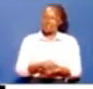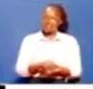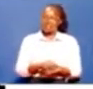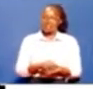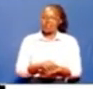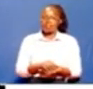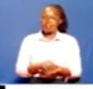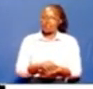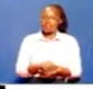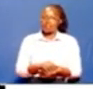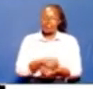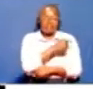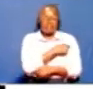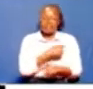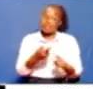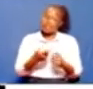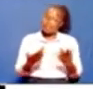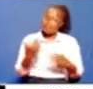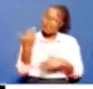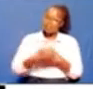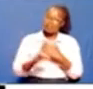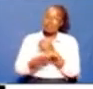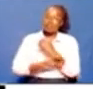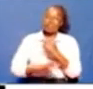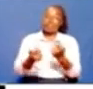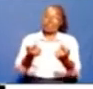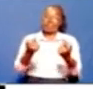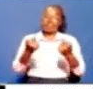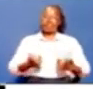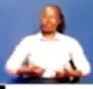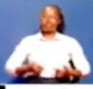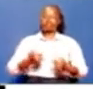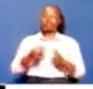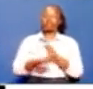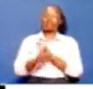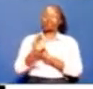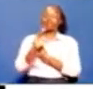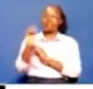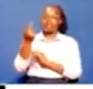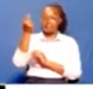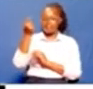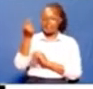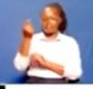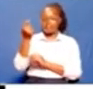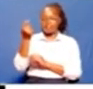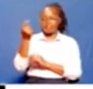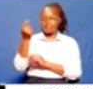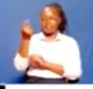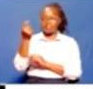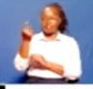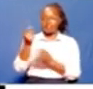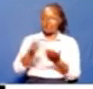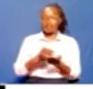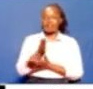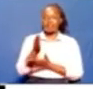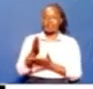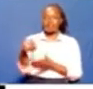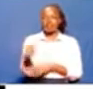katika nchi jirani na inaingia hapa Kenya. Na kwa hivyo kwa sababu na inapitia katika panya